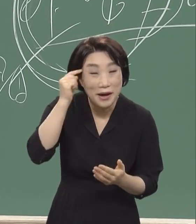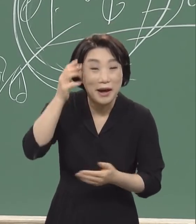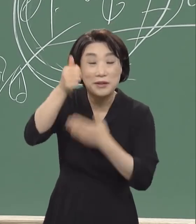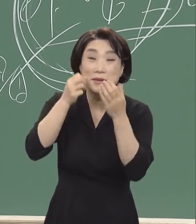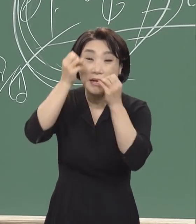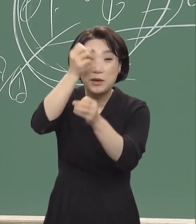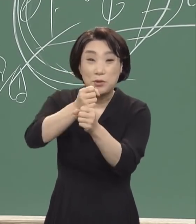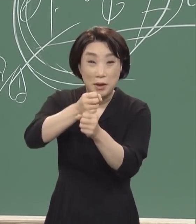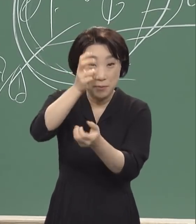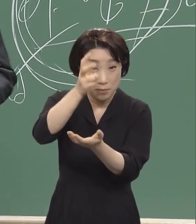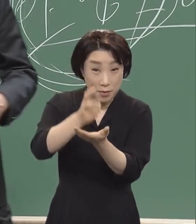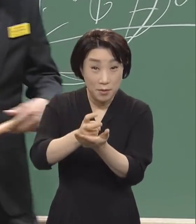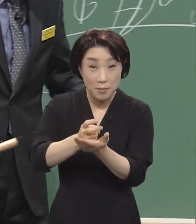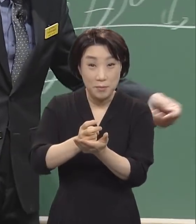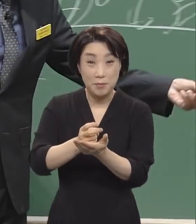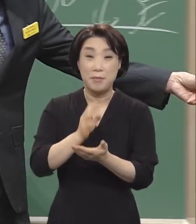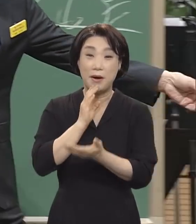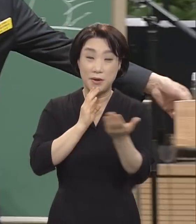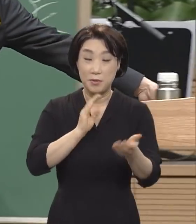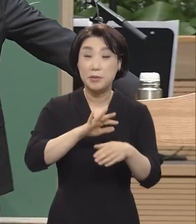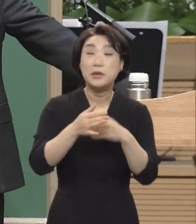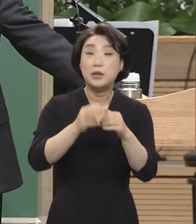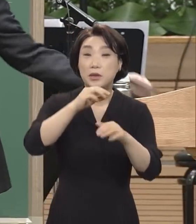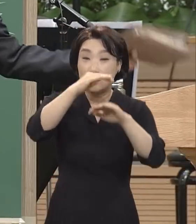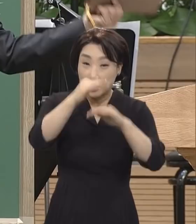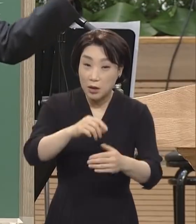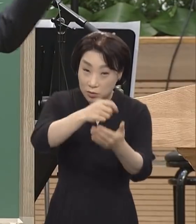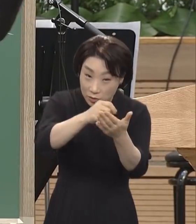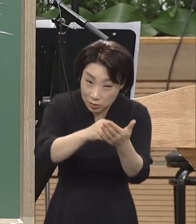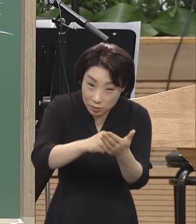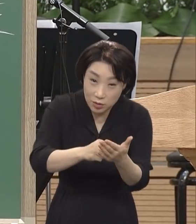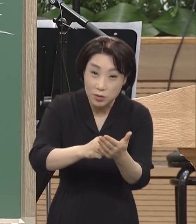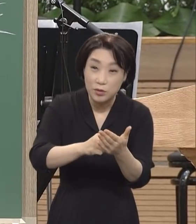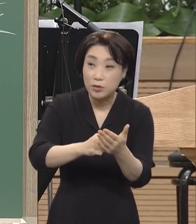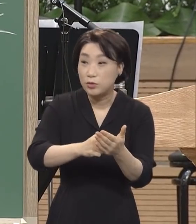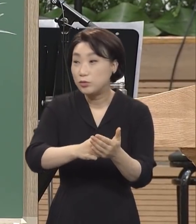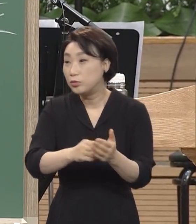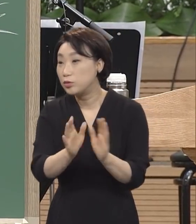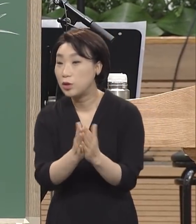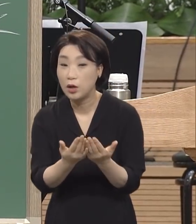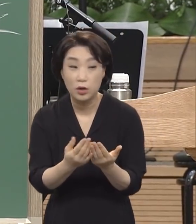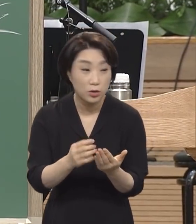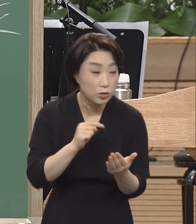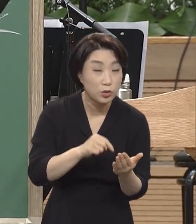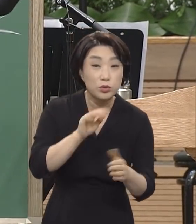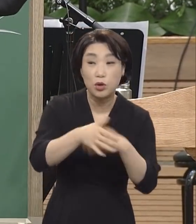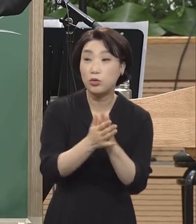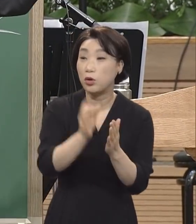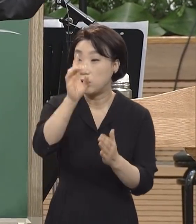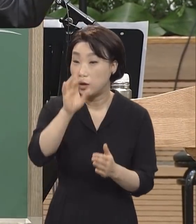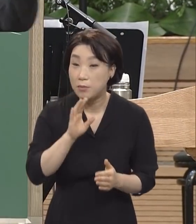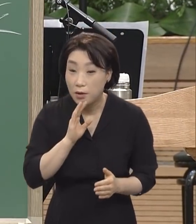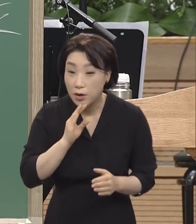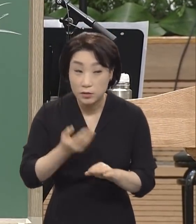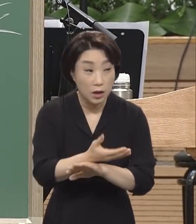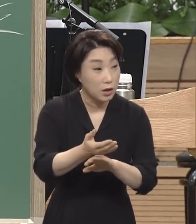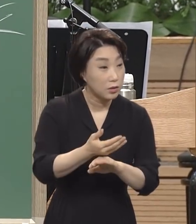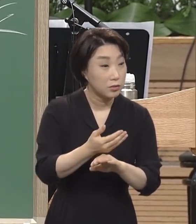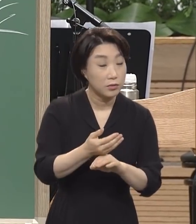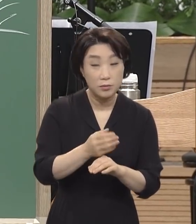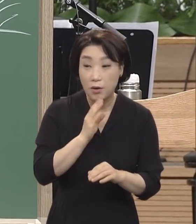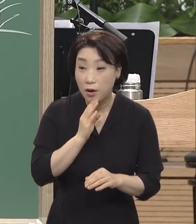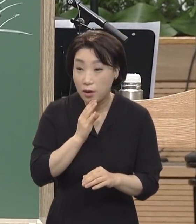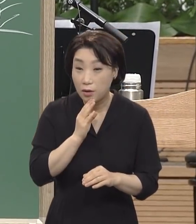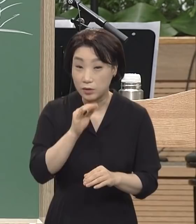이렇게 기록한 책이 지구상에 어느 어른들어있죠? 틀립니까? 그래서 우리의